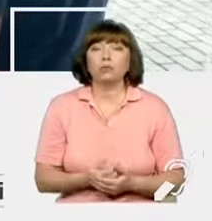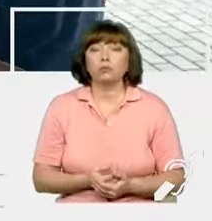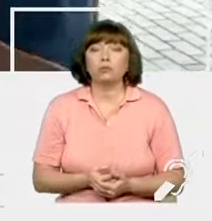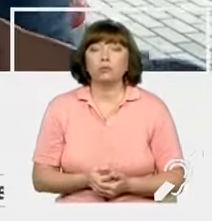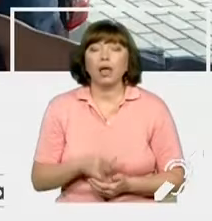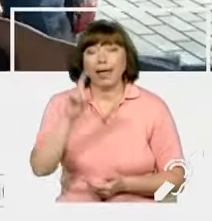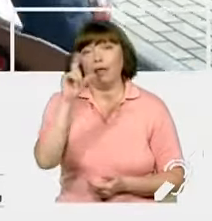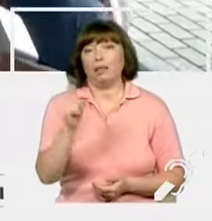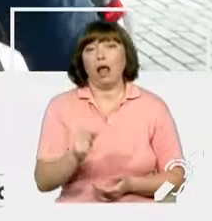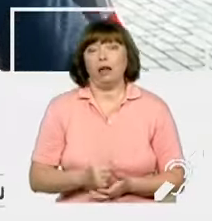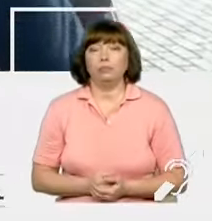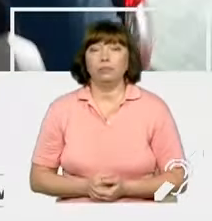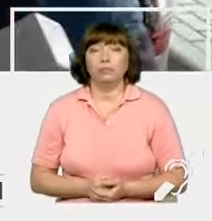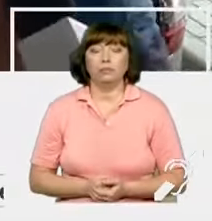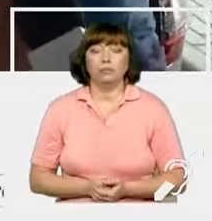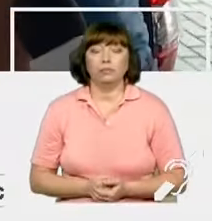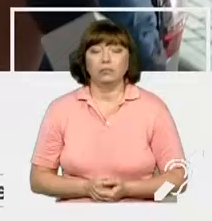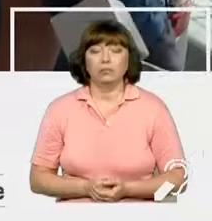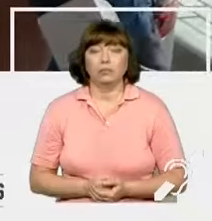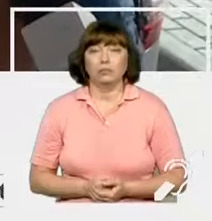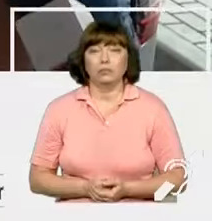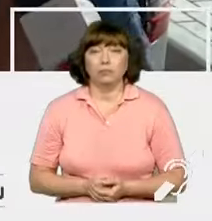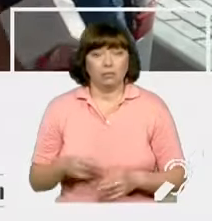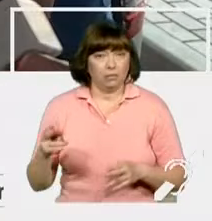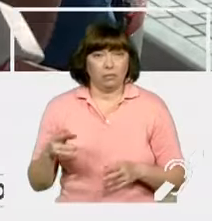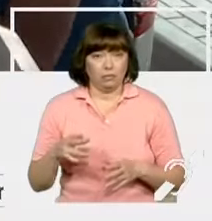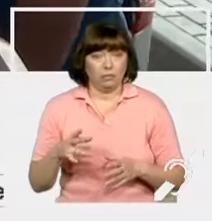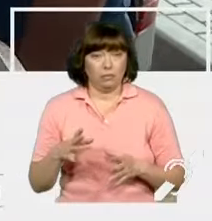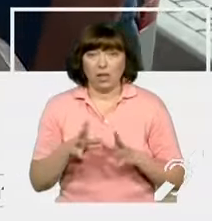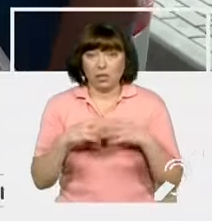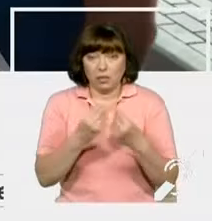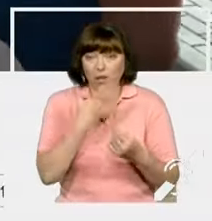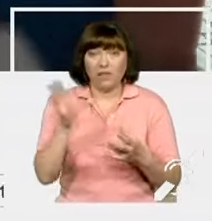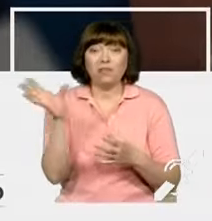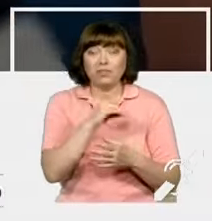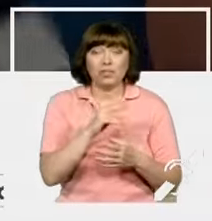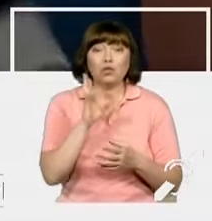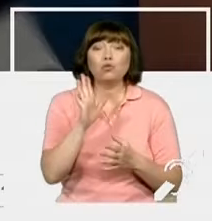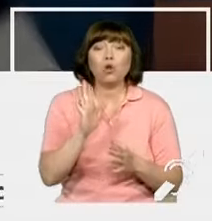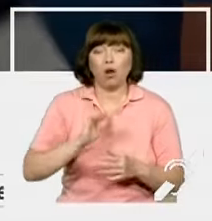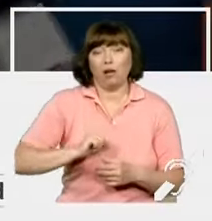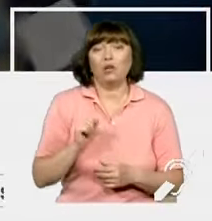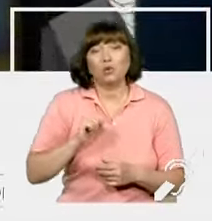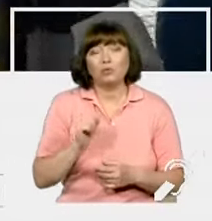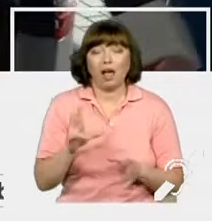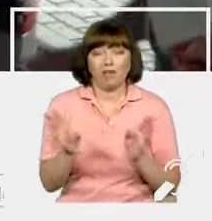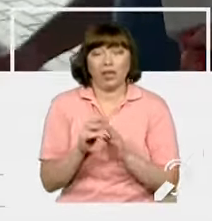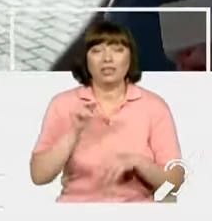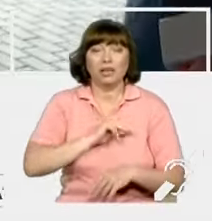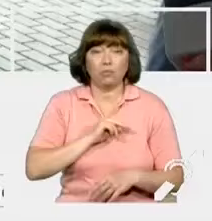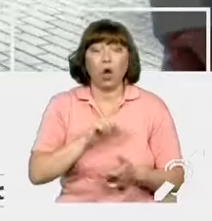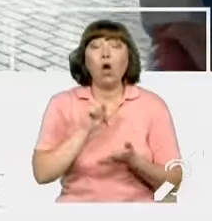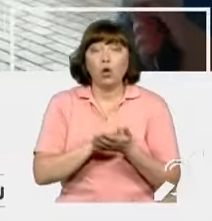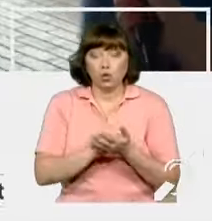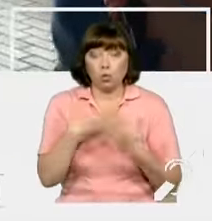veniți? Italia. Membre în familie? Nu, stați prieteni, colegi de lucru. Am înțeles. Actele